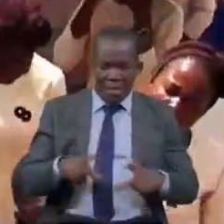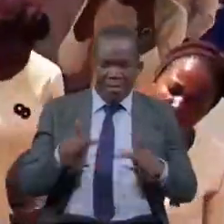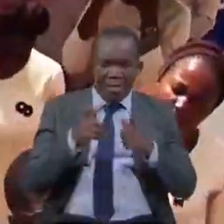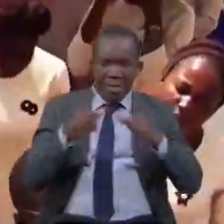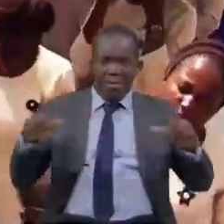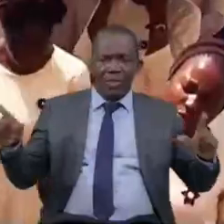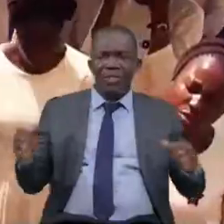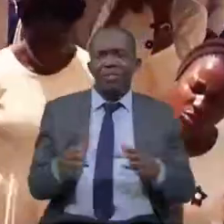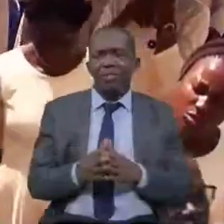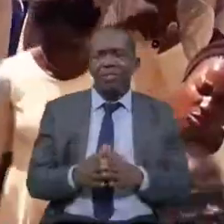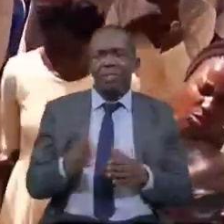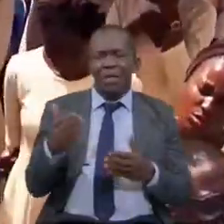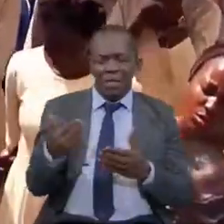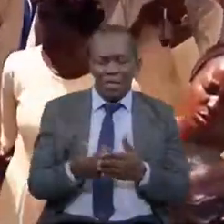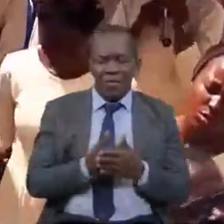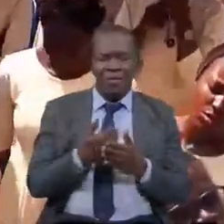Nouvelle dévotion.